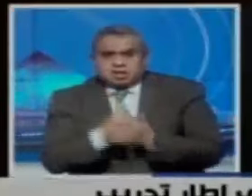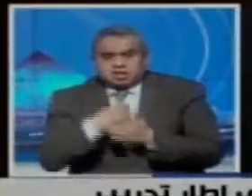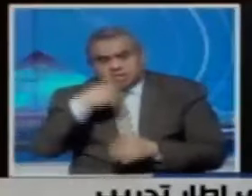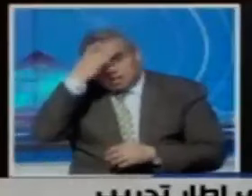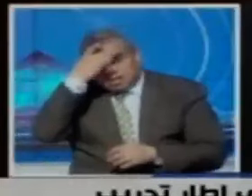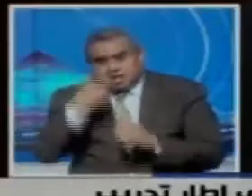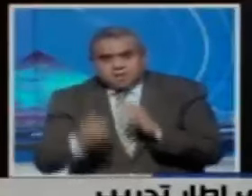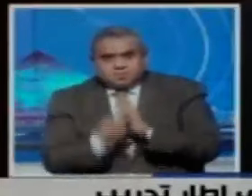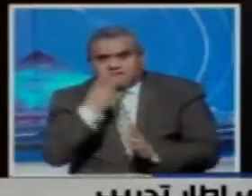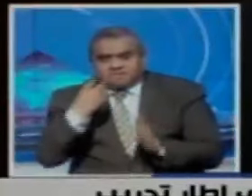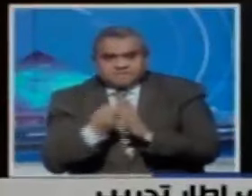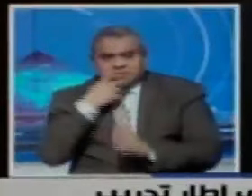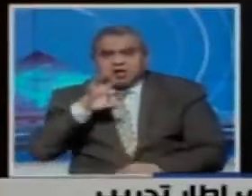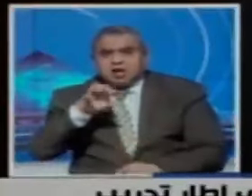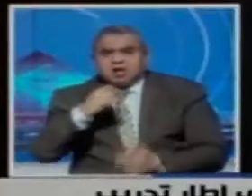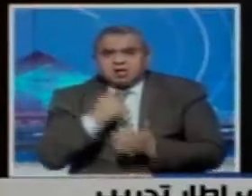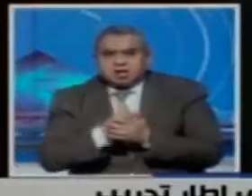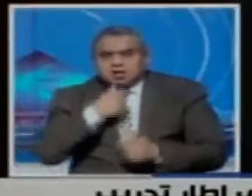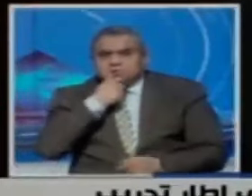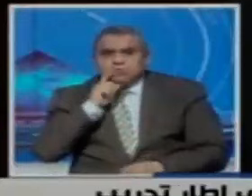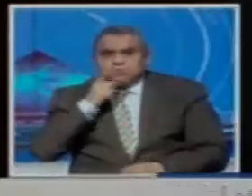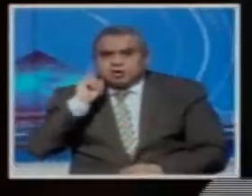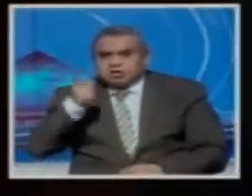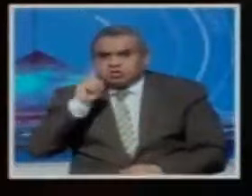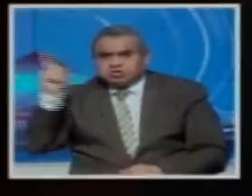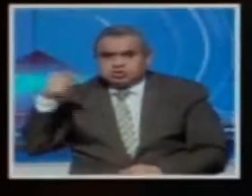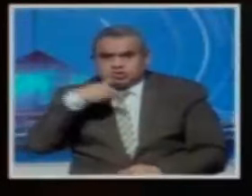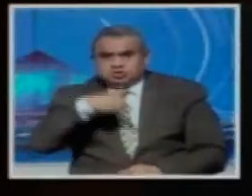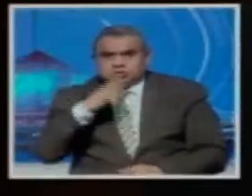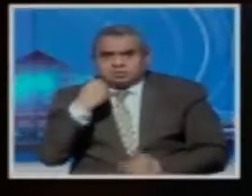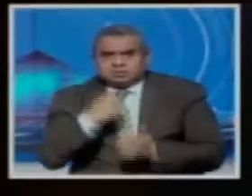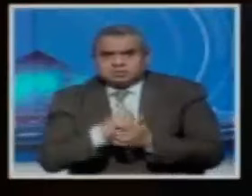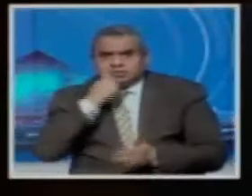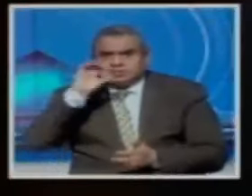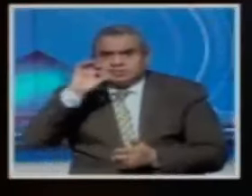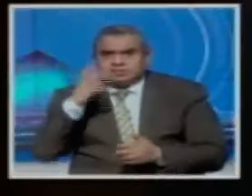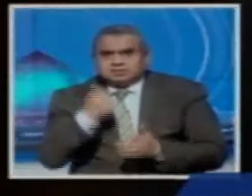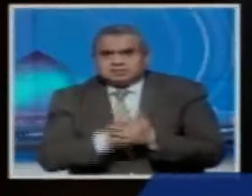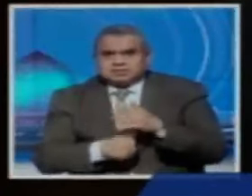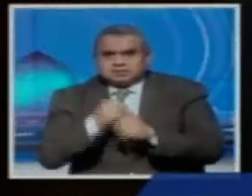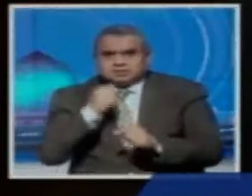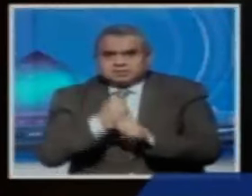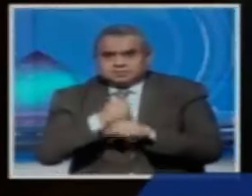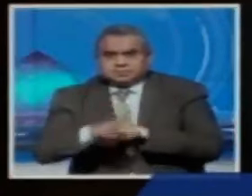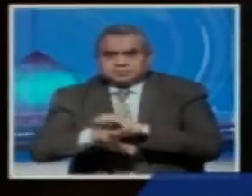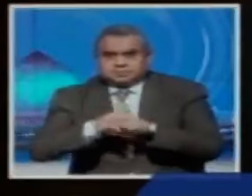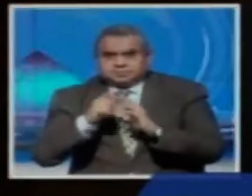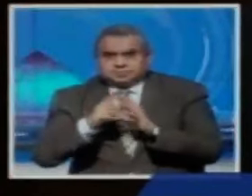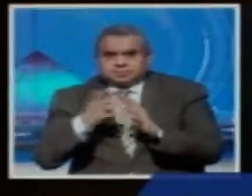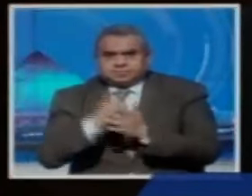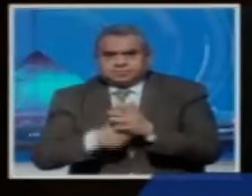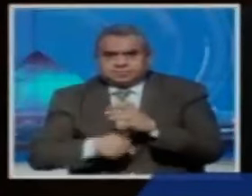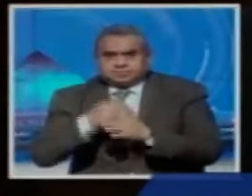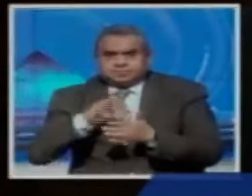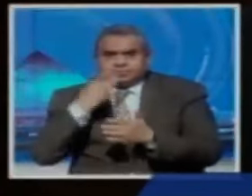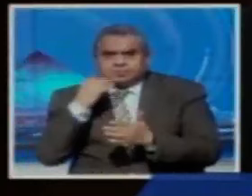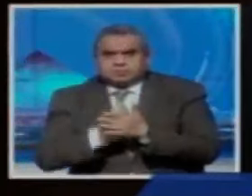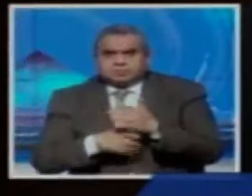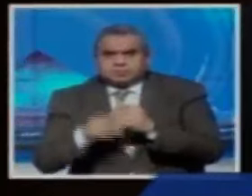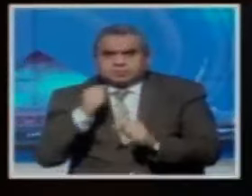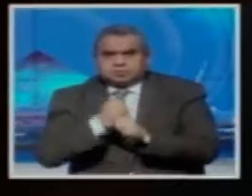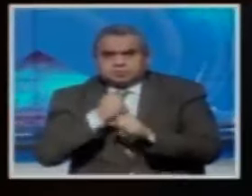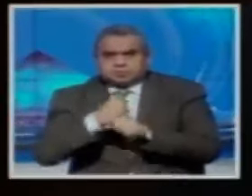مبكر وعلاج الأورام، مبادرة بدأت 11/6، بدأ في 9 محافظات، وإن شاء الله في خلال السنة دي هتبقى في جمهورية مصر العربية